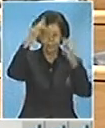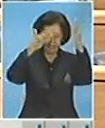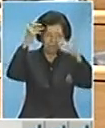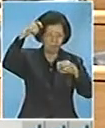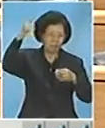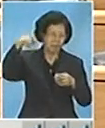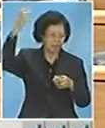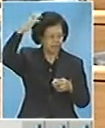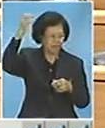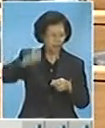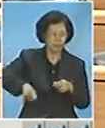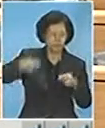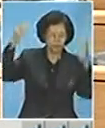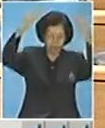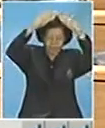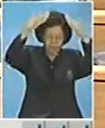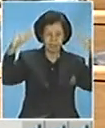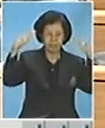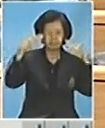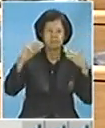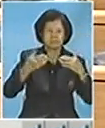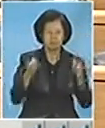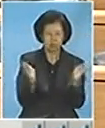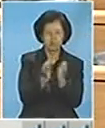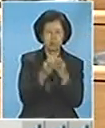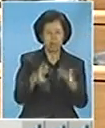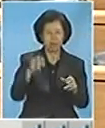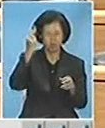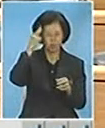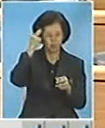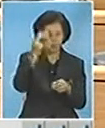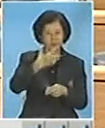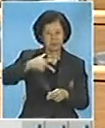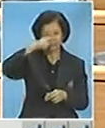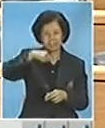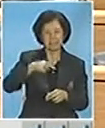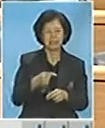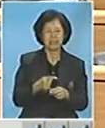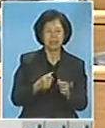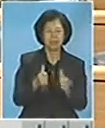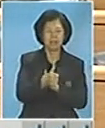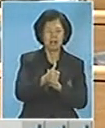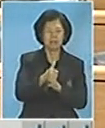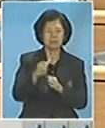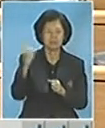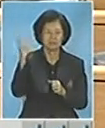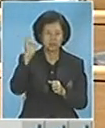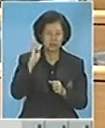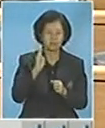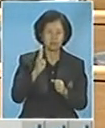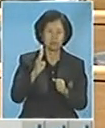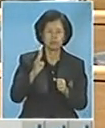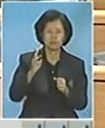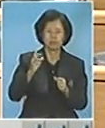าลาวกัมพูชาเวียดนามรวมแล้วที่สามารถรู้ภาษาไทยผ่านวิทยุละ